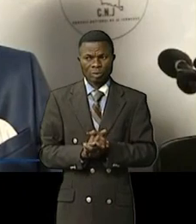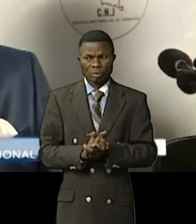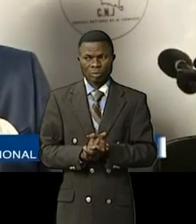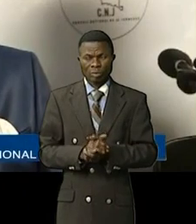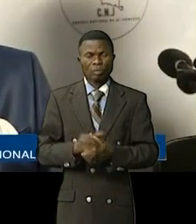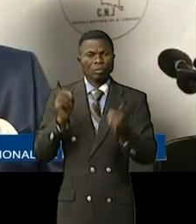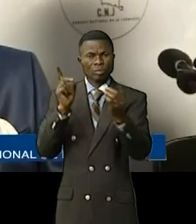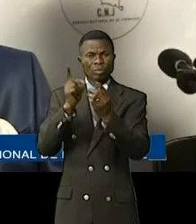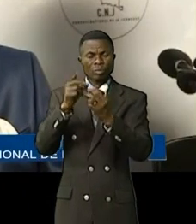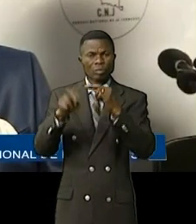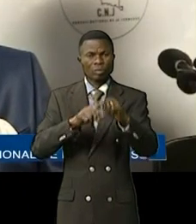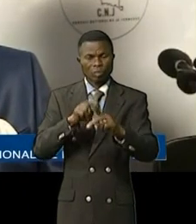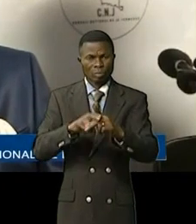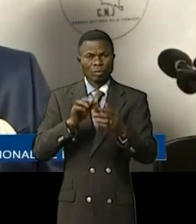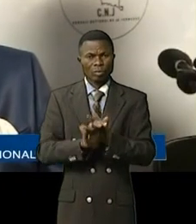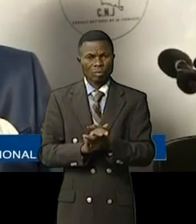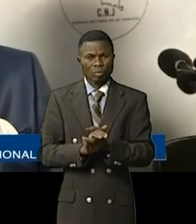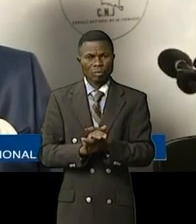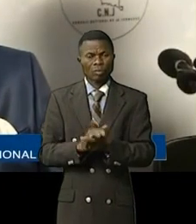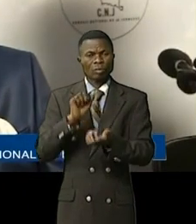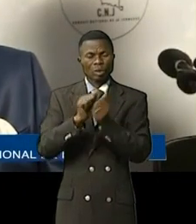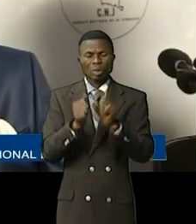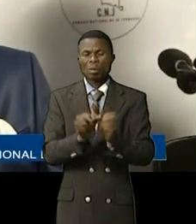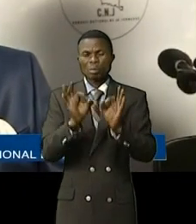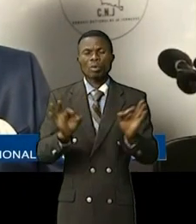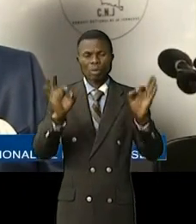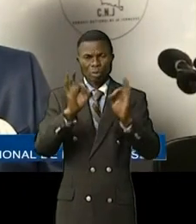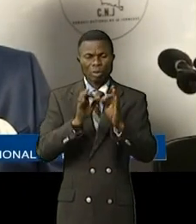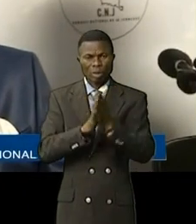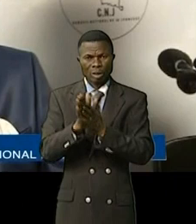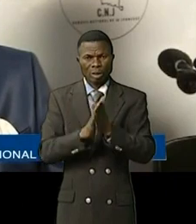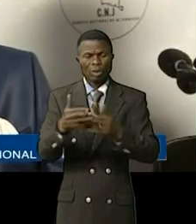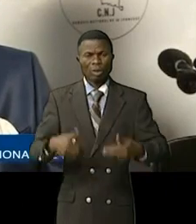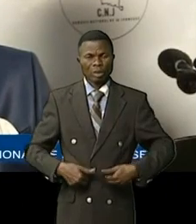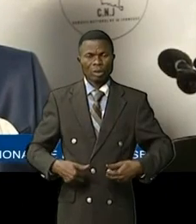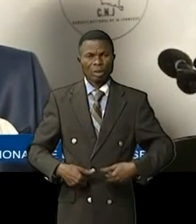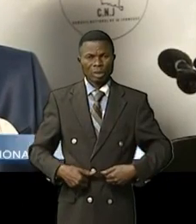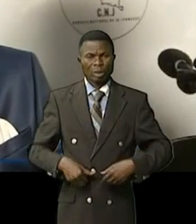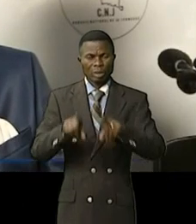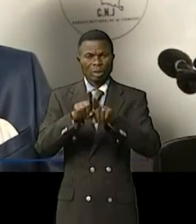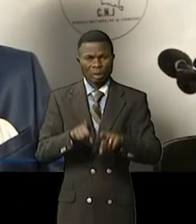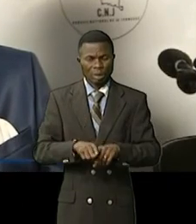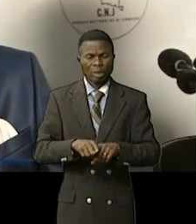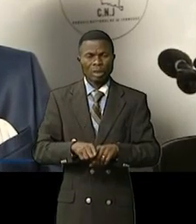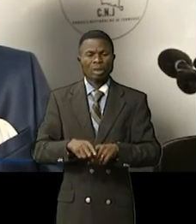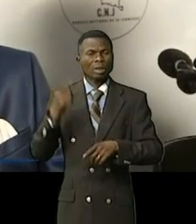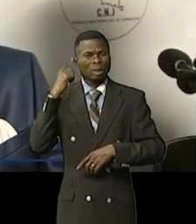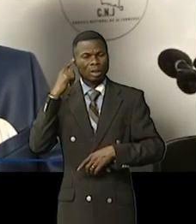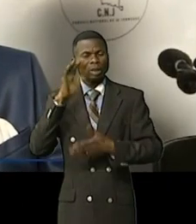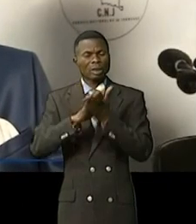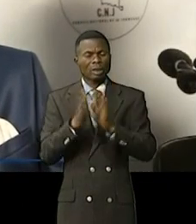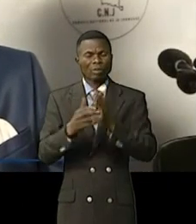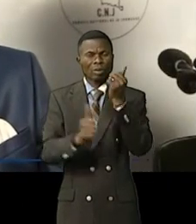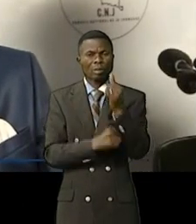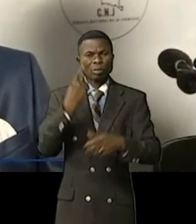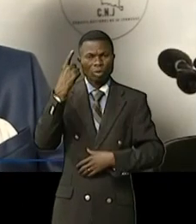consultations, épingler toutes les questions épineuses qui concernent la jeunesse et voir ensemble, comme un seul homme,